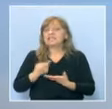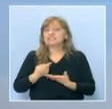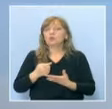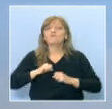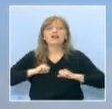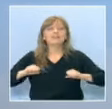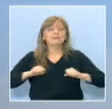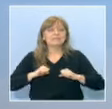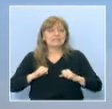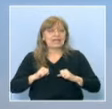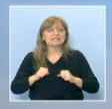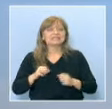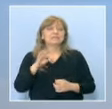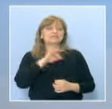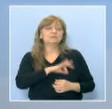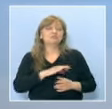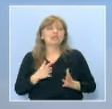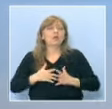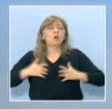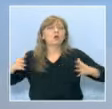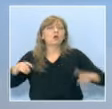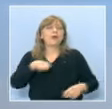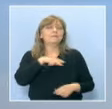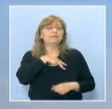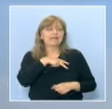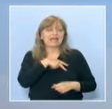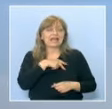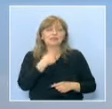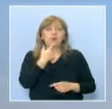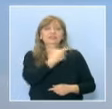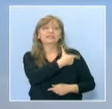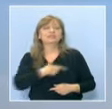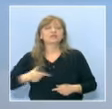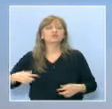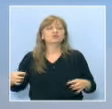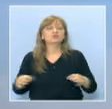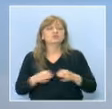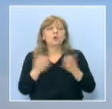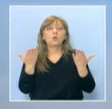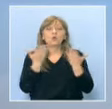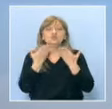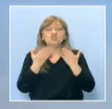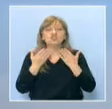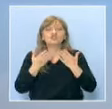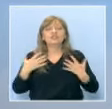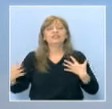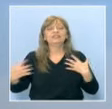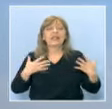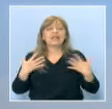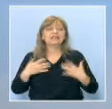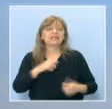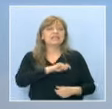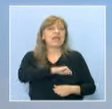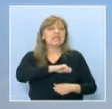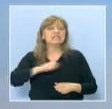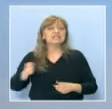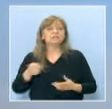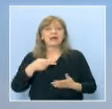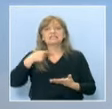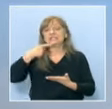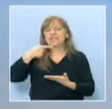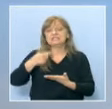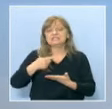Фредерик Жулио Кюри спечелиха голямата награда от Националния фестивал за училищен театър на испански език. Те заплениха